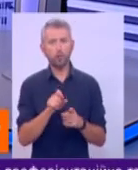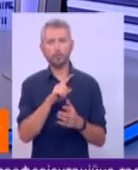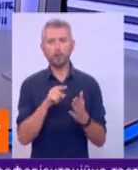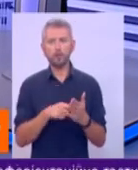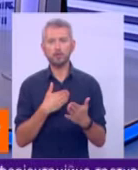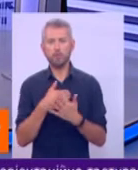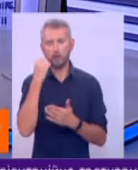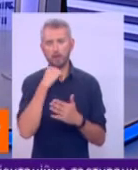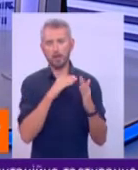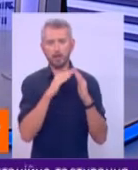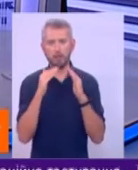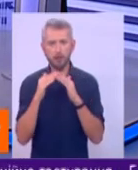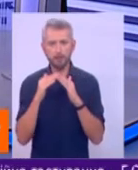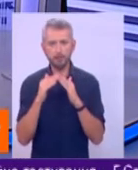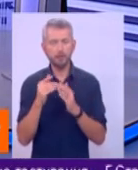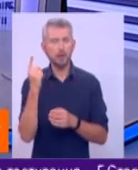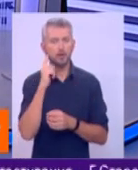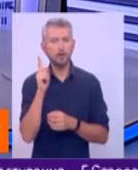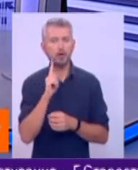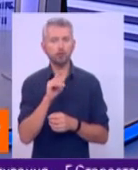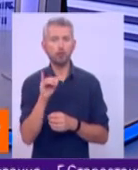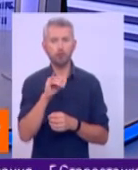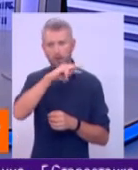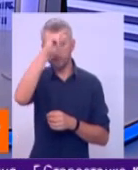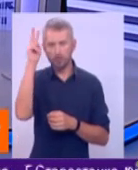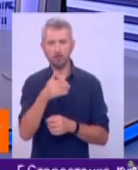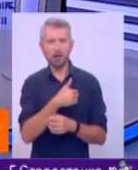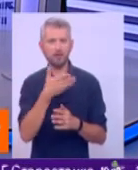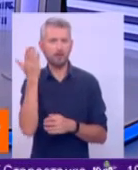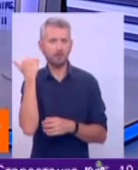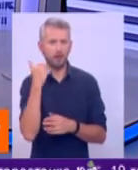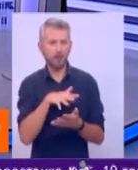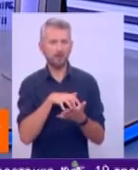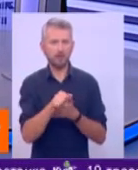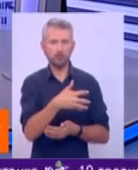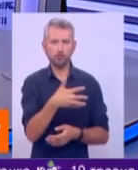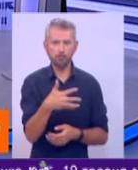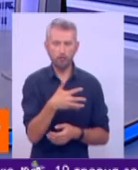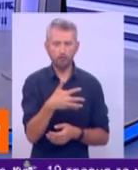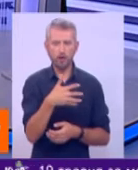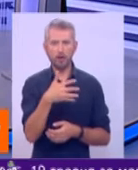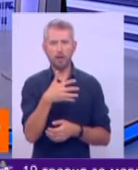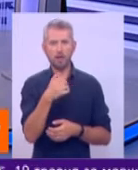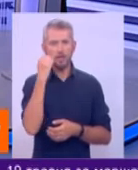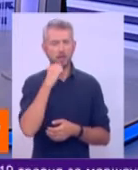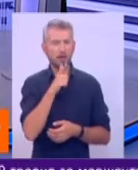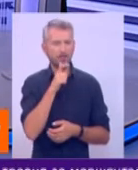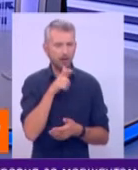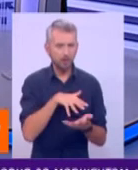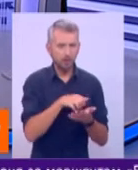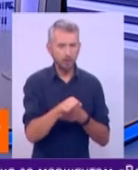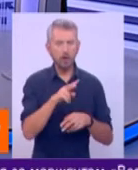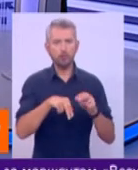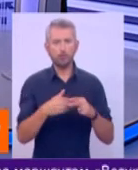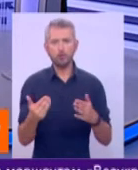Вот старые дома, слышала, что Юлия Тимошенко хотела когда-то сносить хрущевки, старые старенькие, строить новые